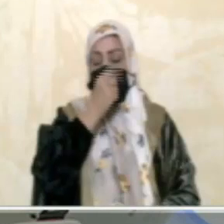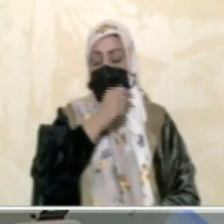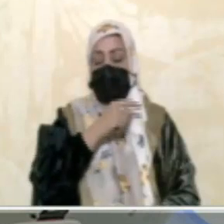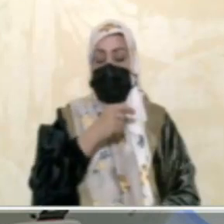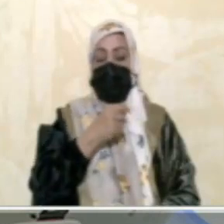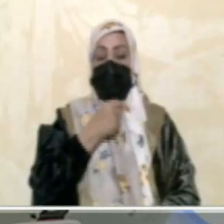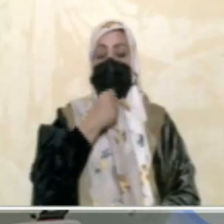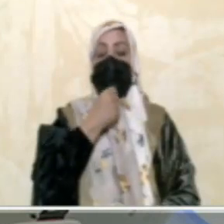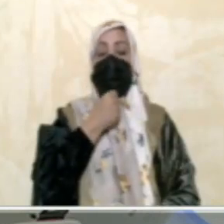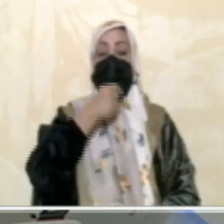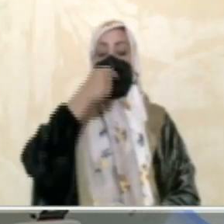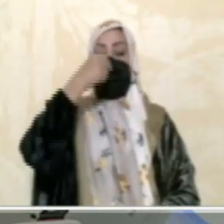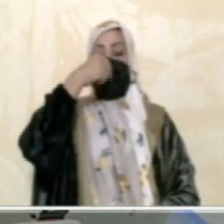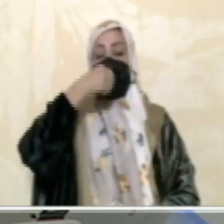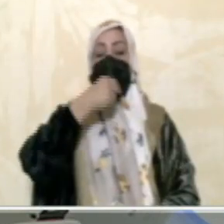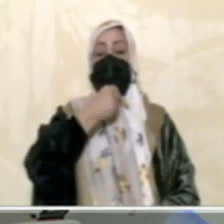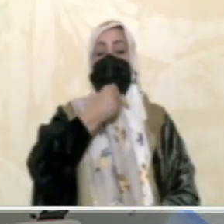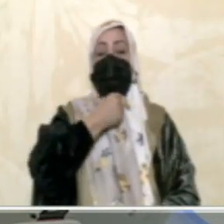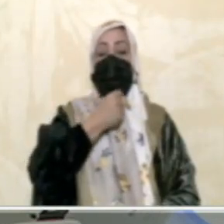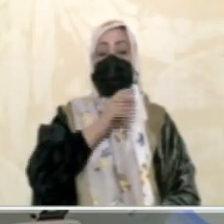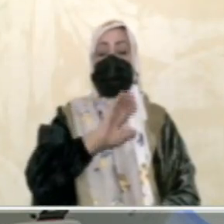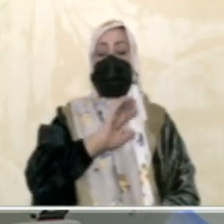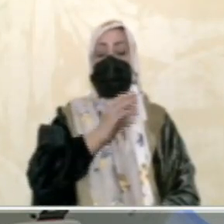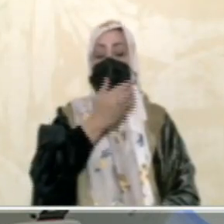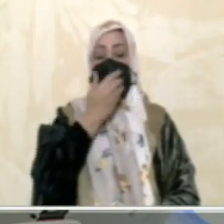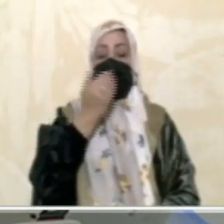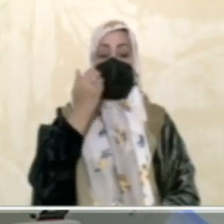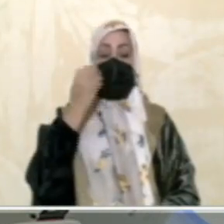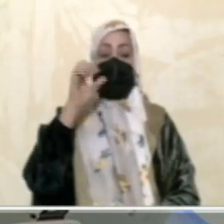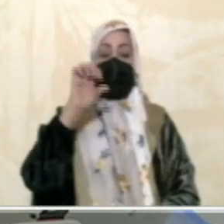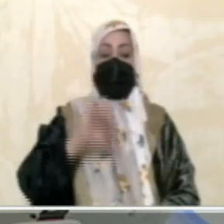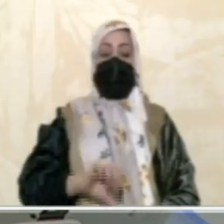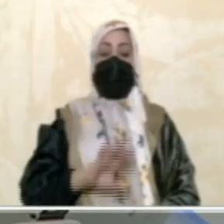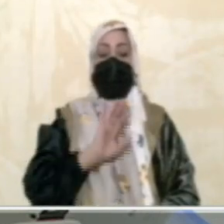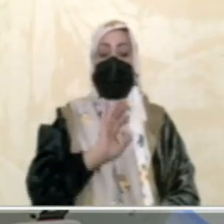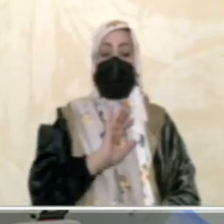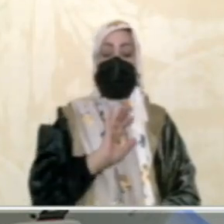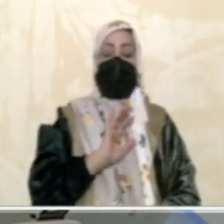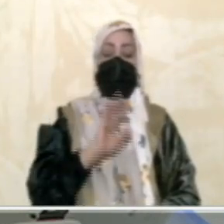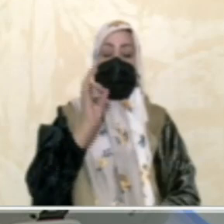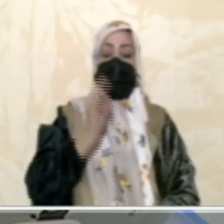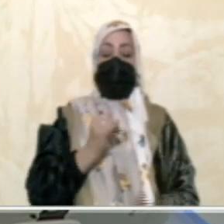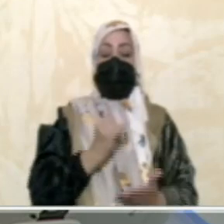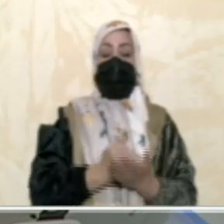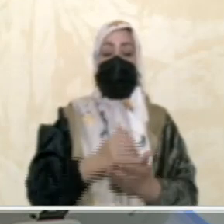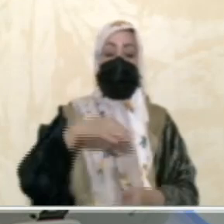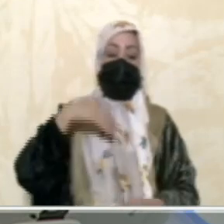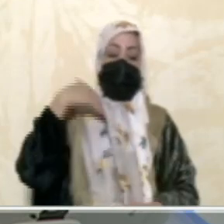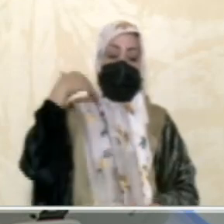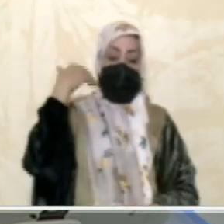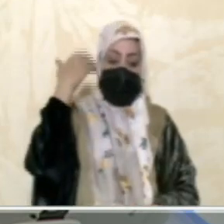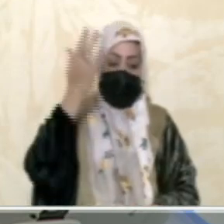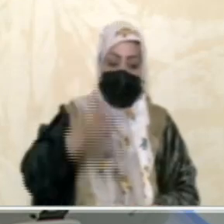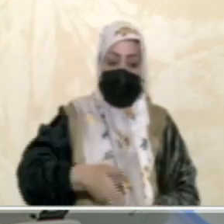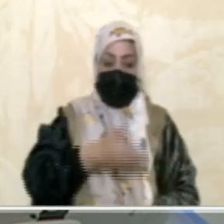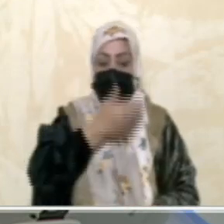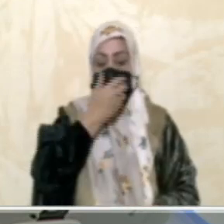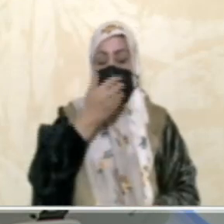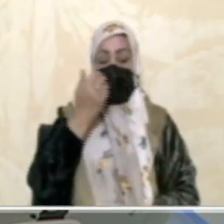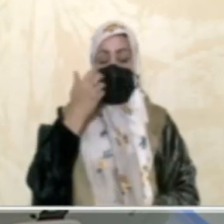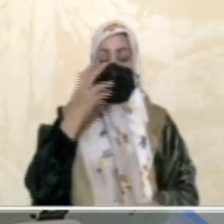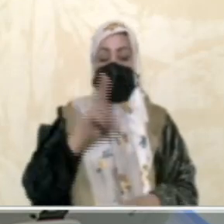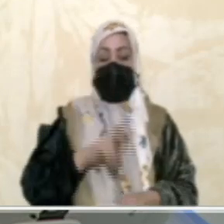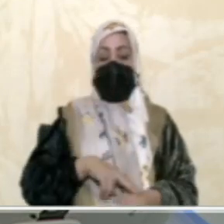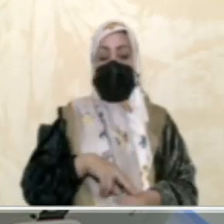فانها مفطره ويجب عليه قضاء هذه الايام بعد ان يشفى باذن الله فان كان